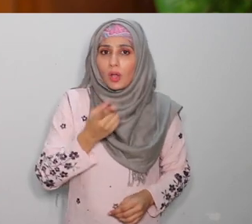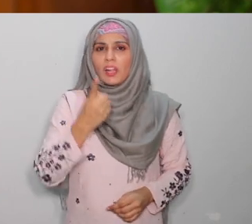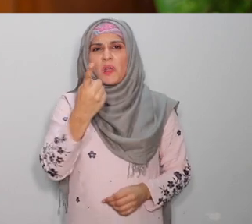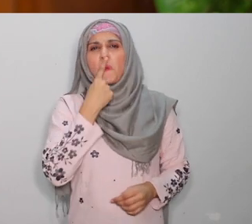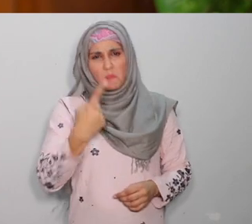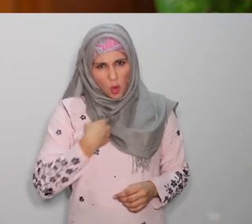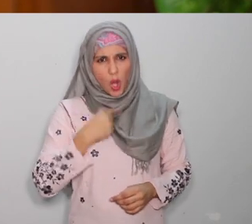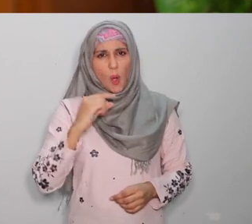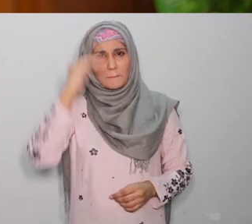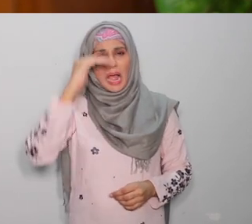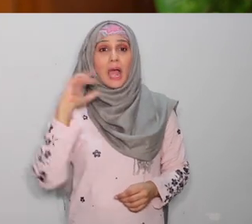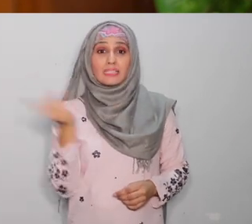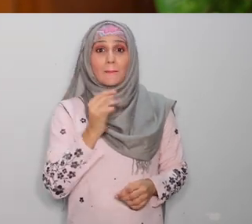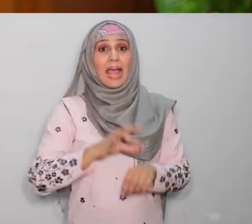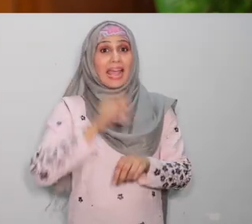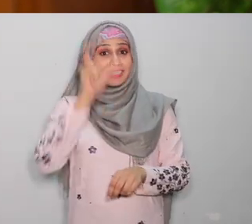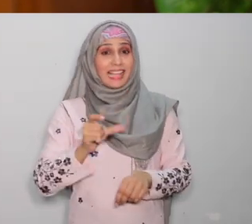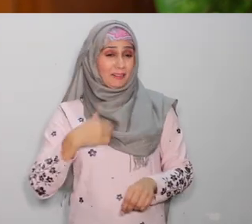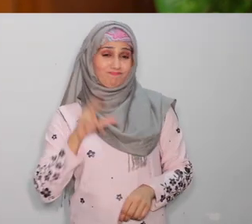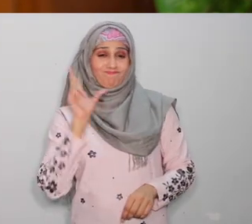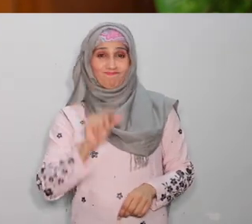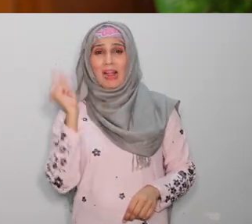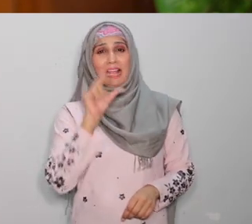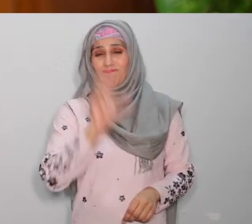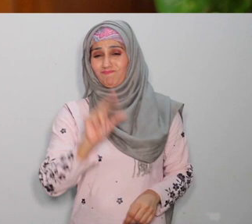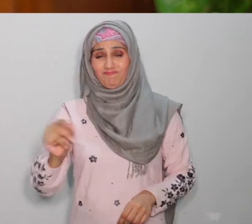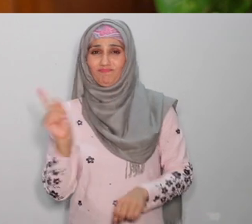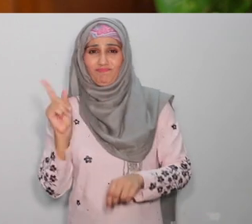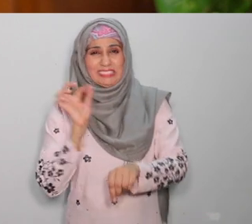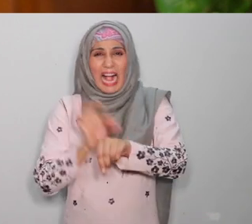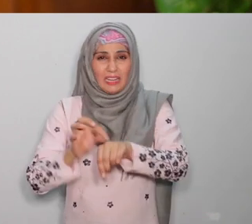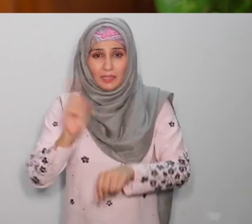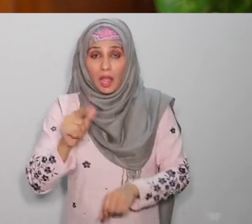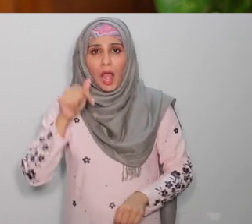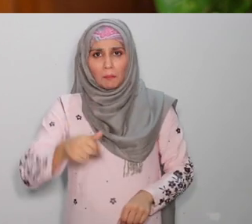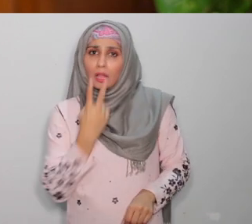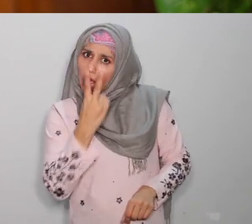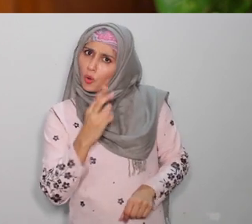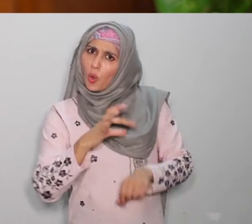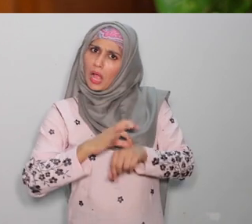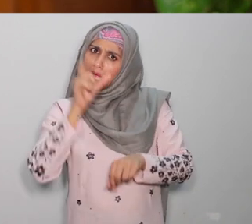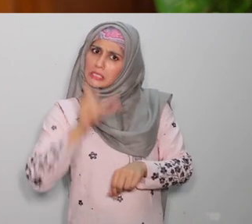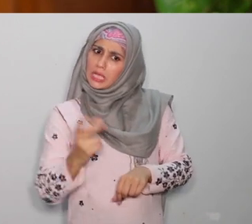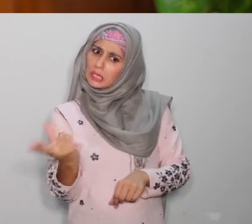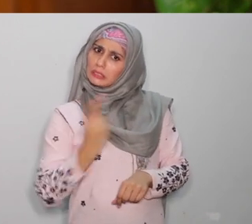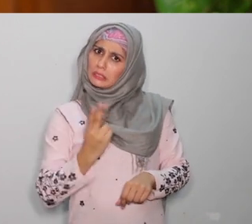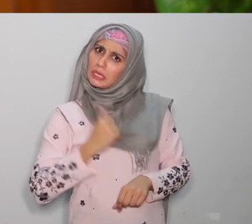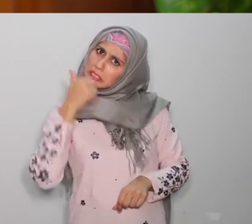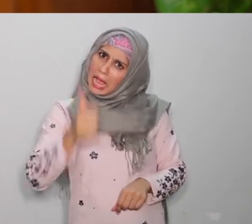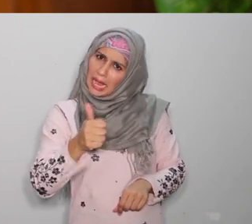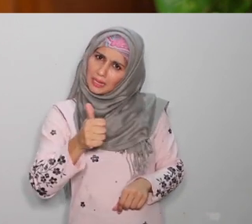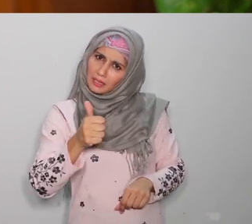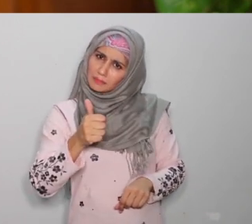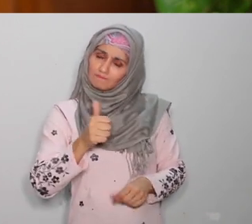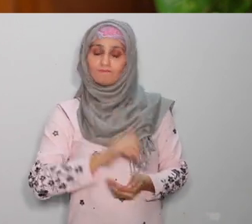आपने हमें दिखाया है कि हम इंसानों को कभी तकलीफ न पहुंचें लेकिन देखें अब हमारे साथ क्या